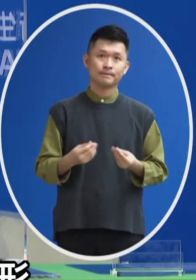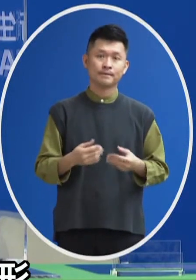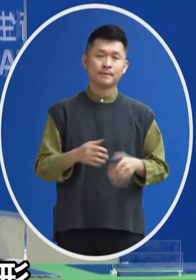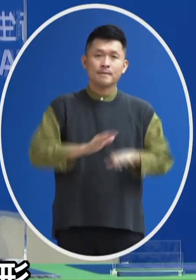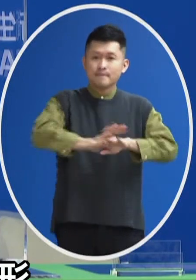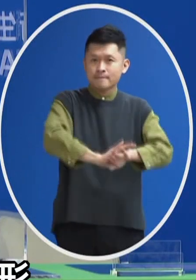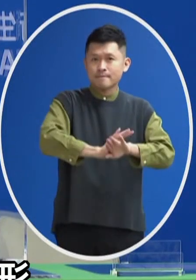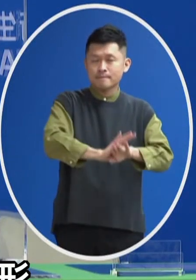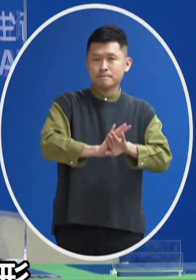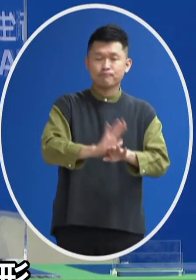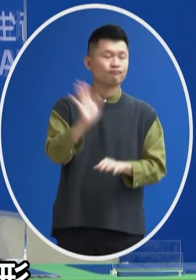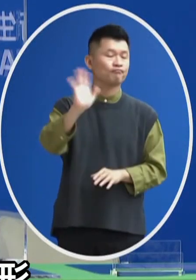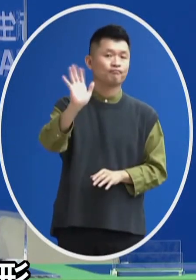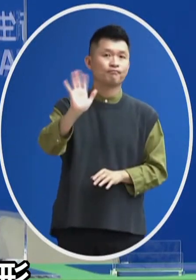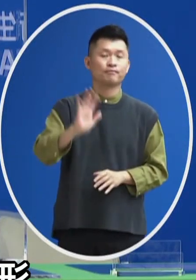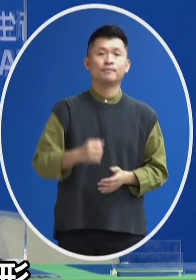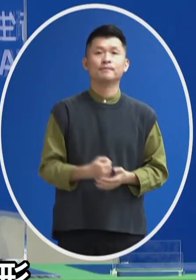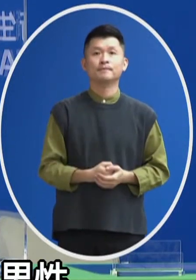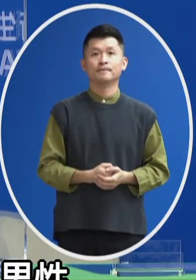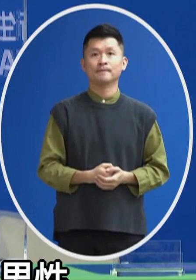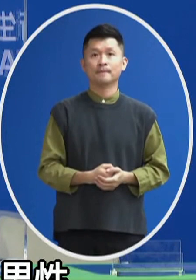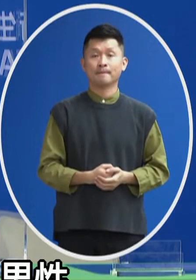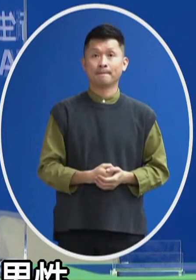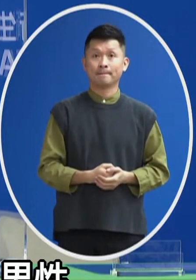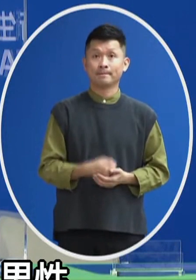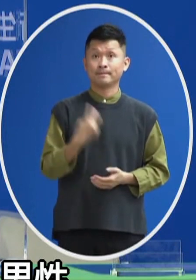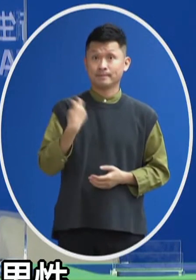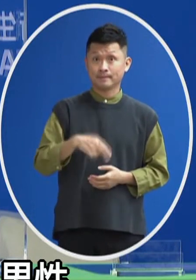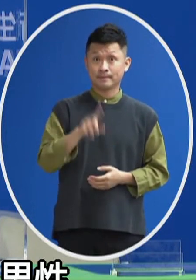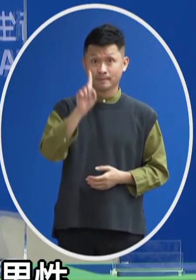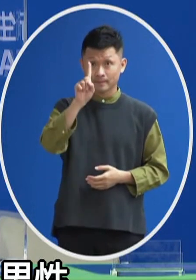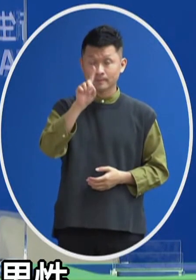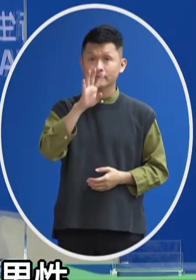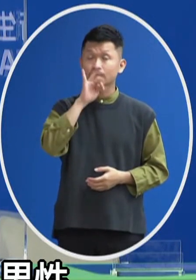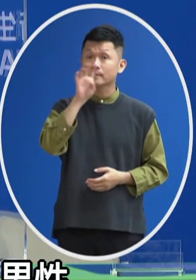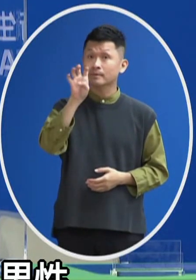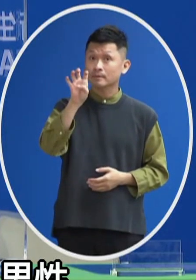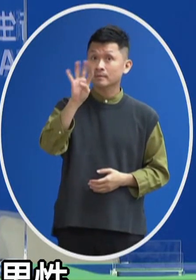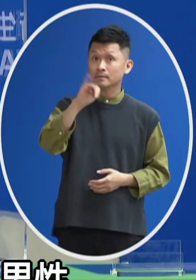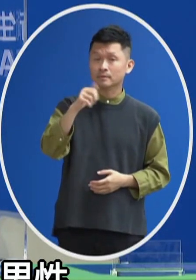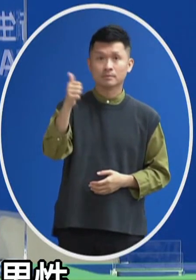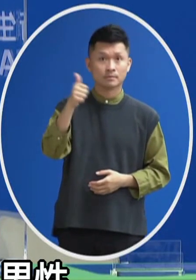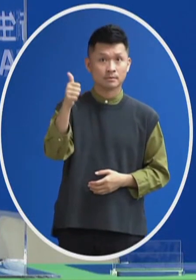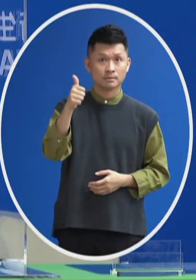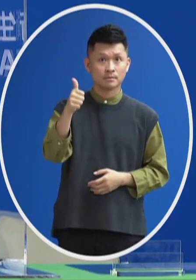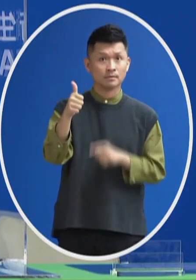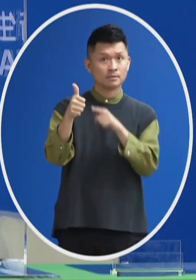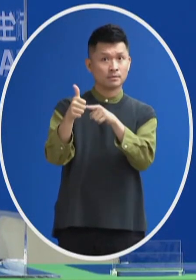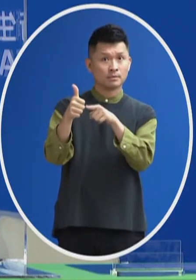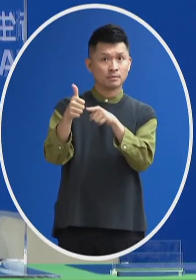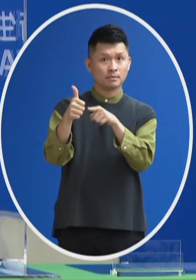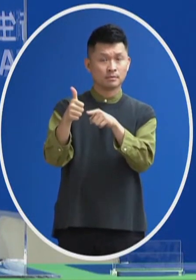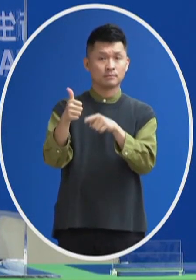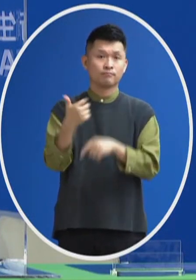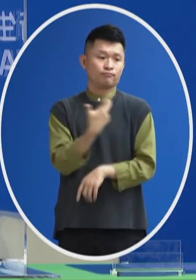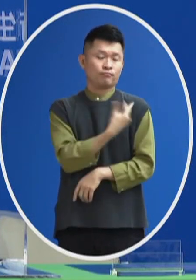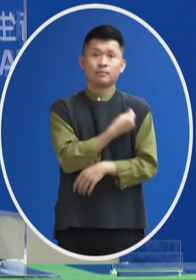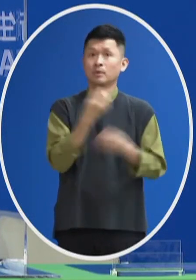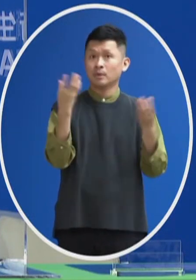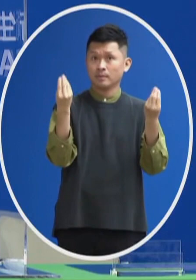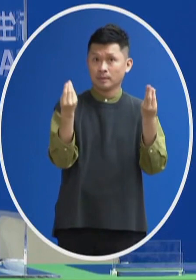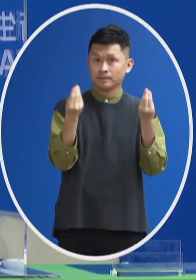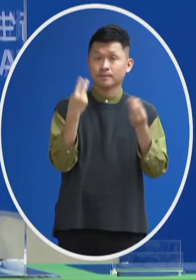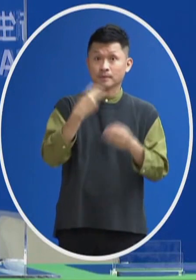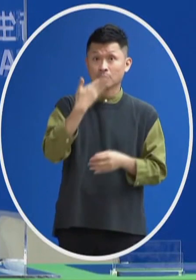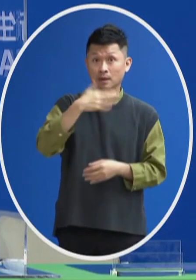肺复苏术的一个情形。那另外还有一位40多岁的男性是也没有接种疫苗，那